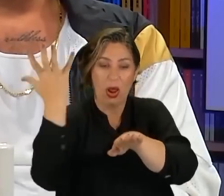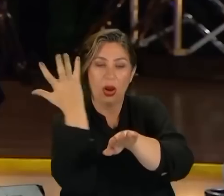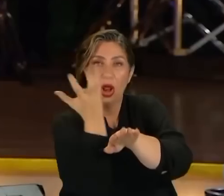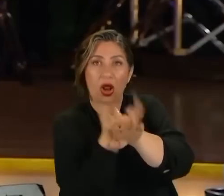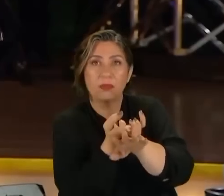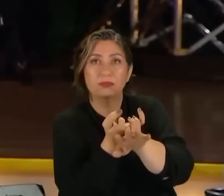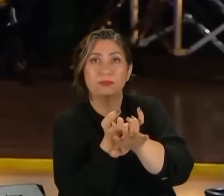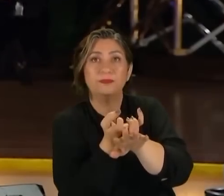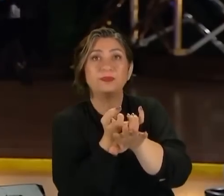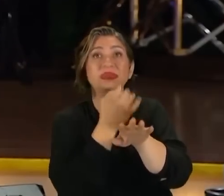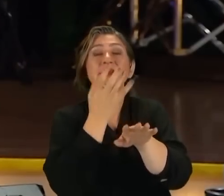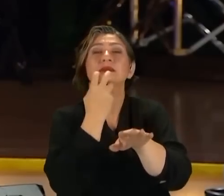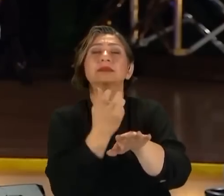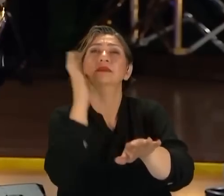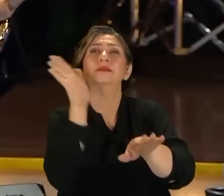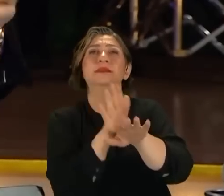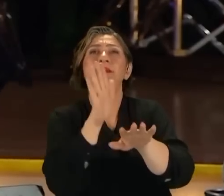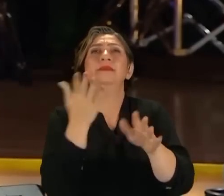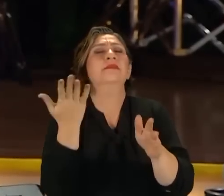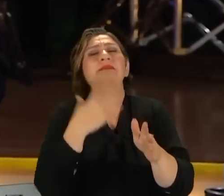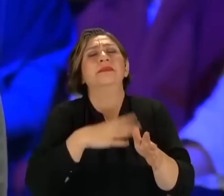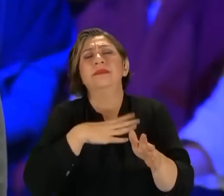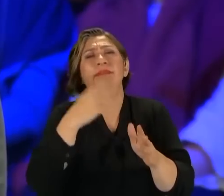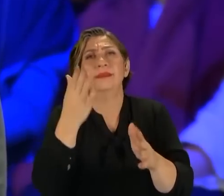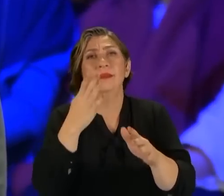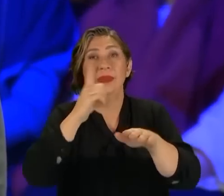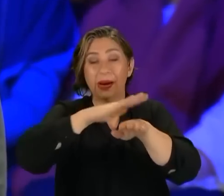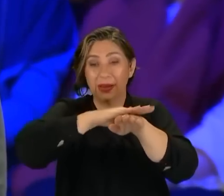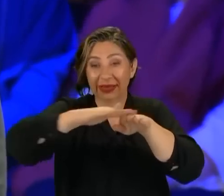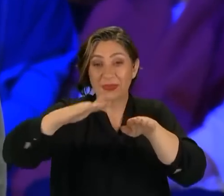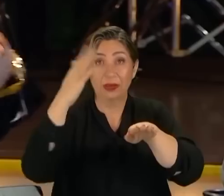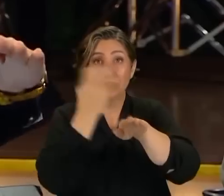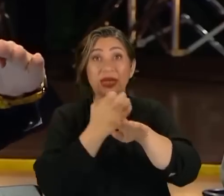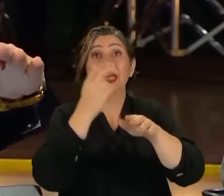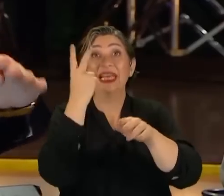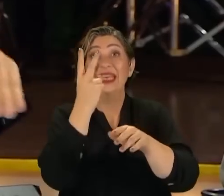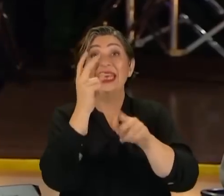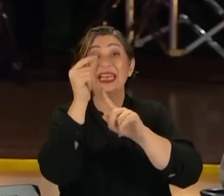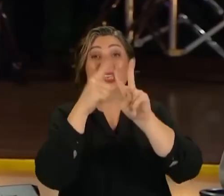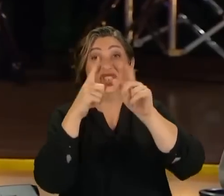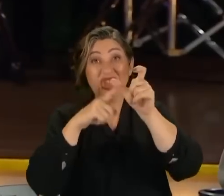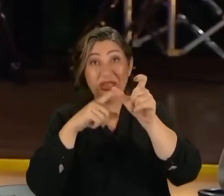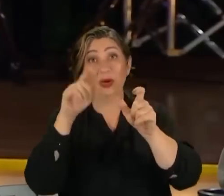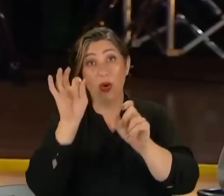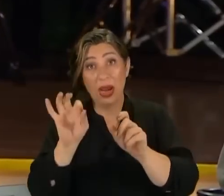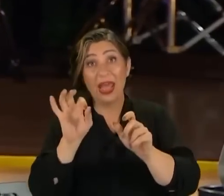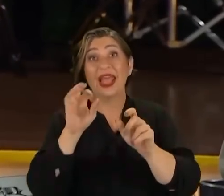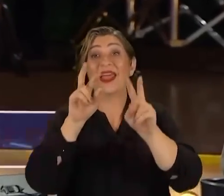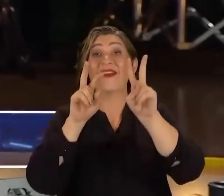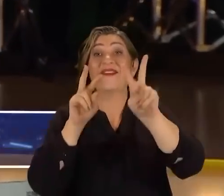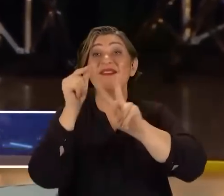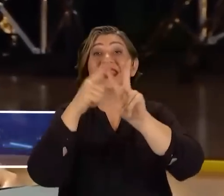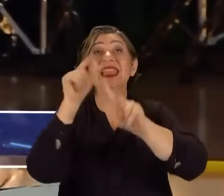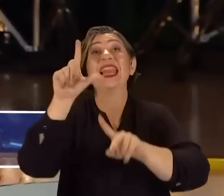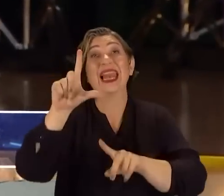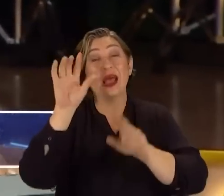nakşediliyor. Sabitleniyor. Hangi kelimeyi kullanmak istersen. Bir zeminin üzerine yapılıyor. 2 inç band da böyle. Keza vinil de böyle.